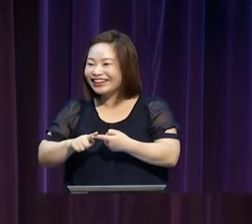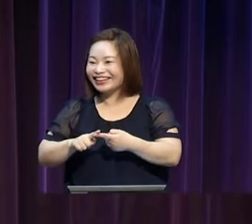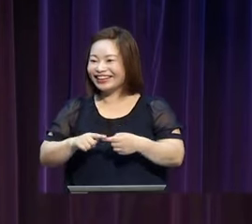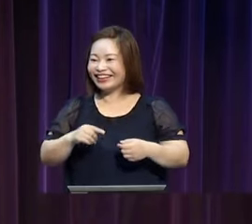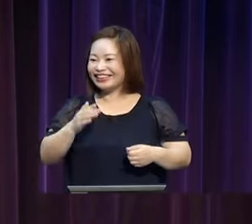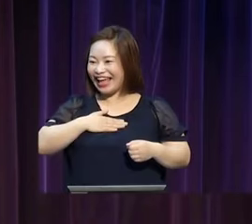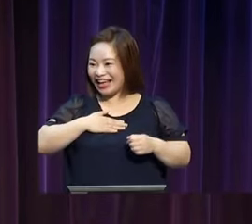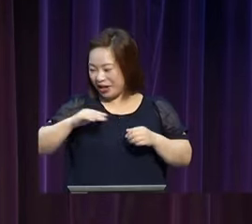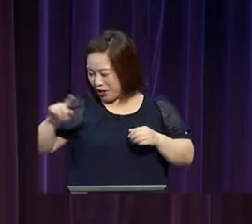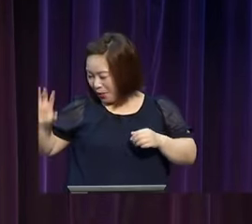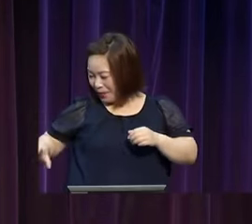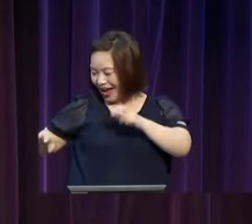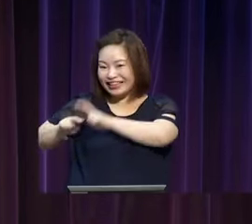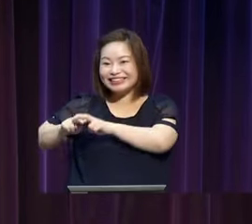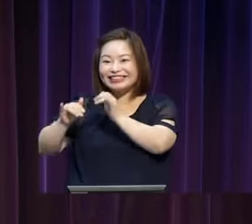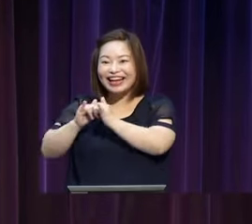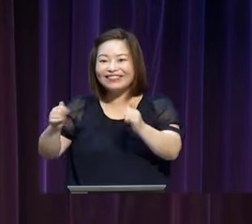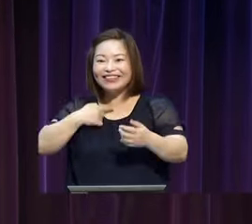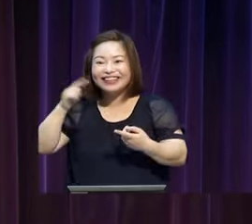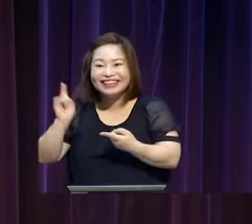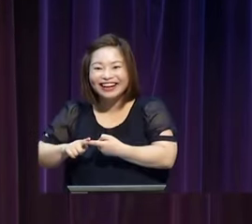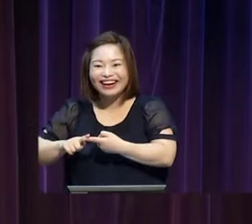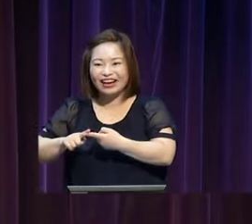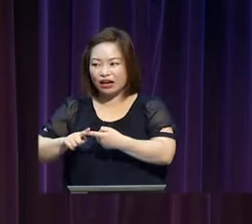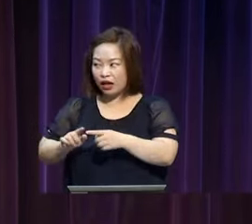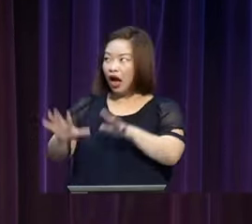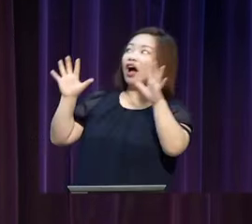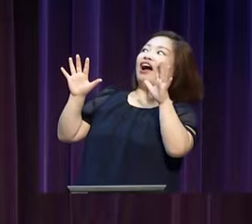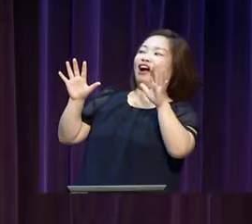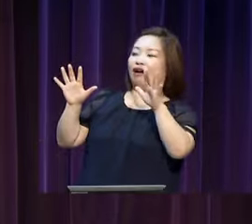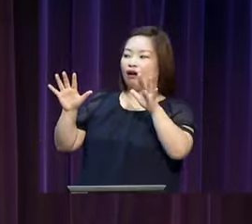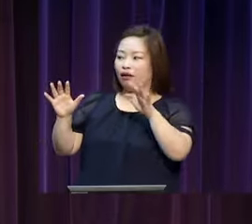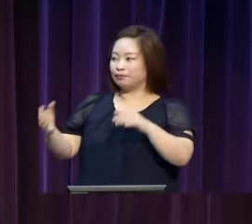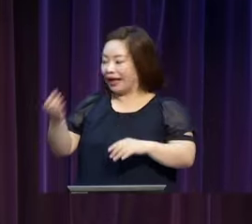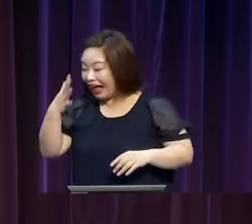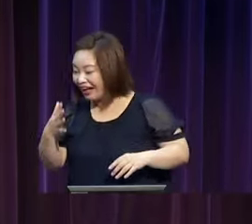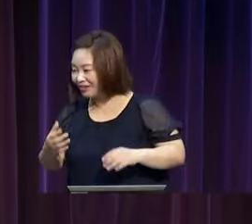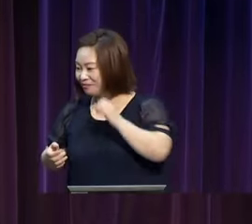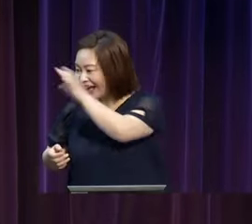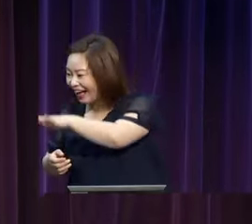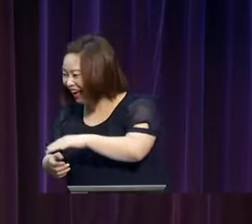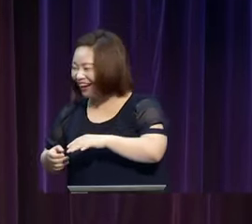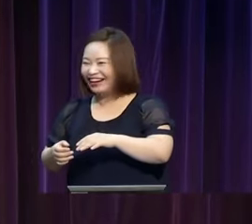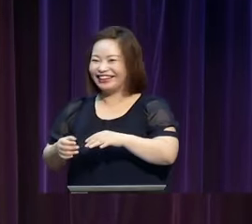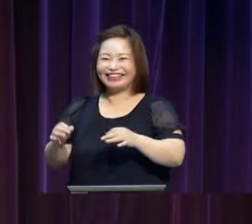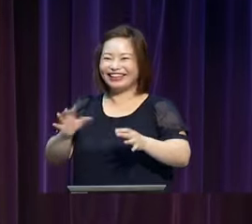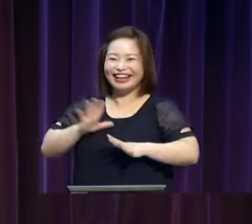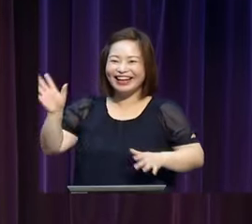마음에 드세요? 아유, 보시고 깜짝 놀라는 분은 안 계실 텐데. 예.